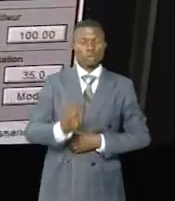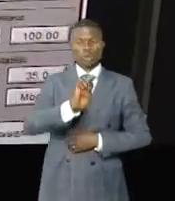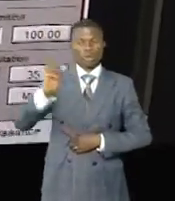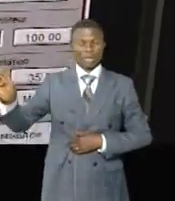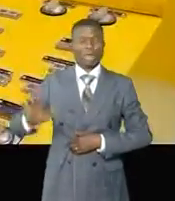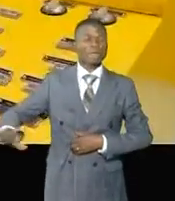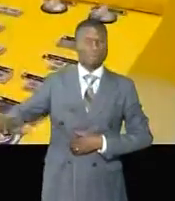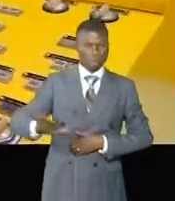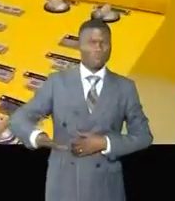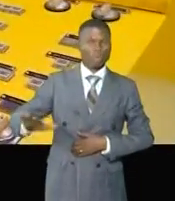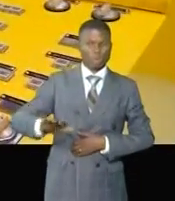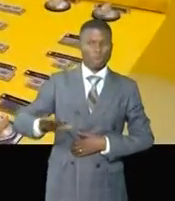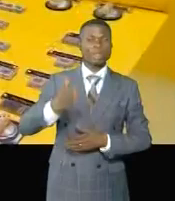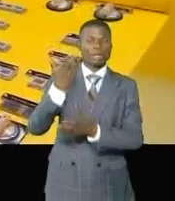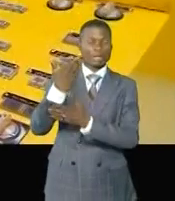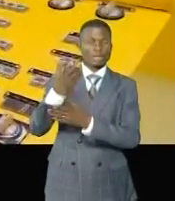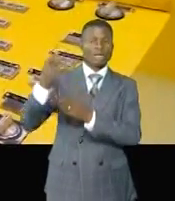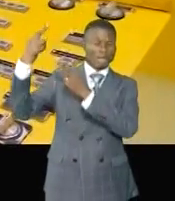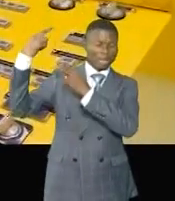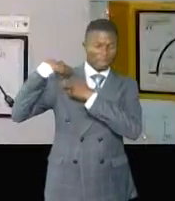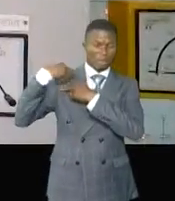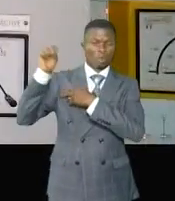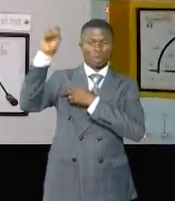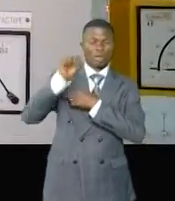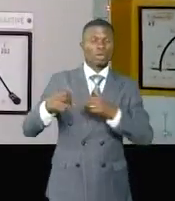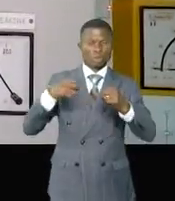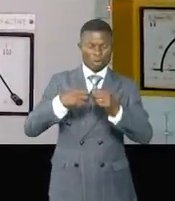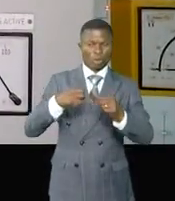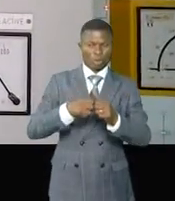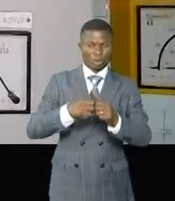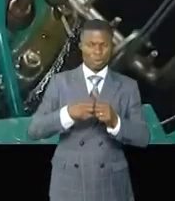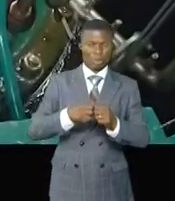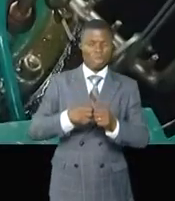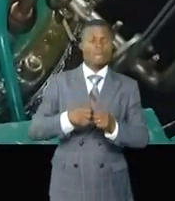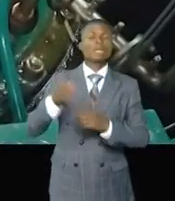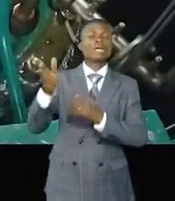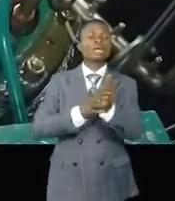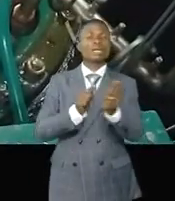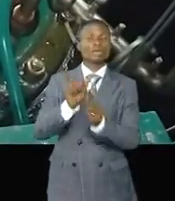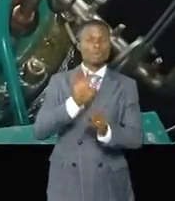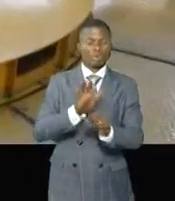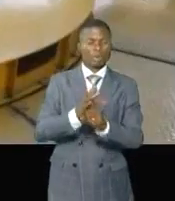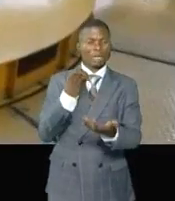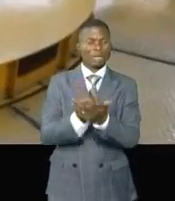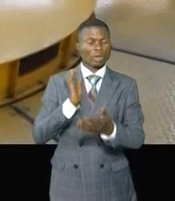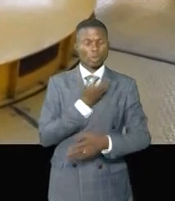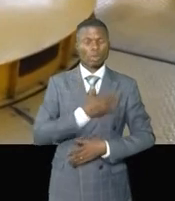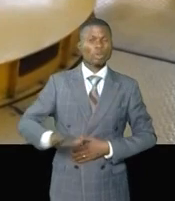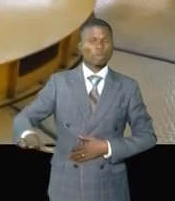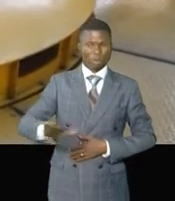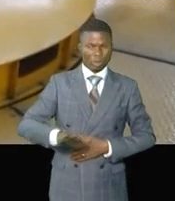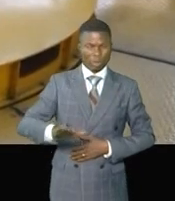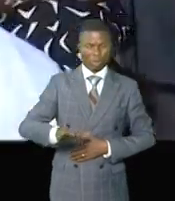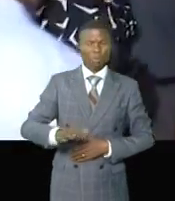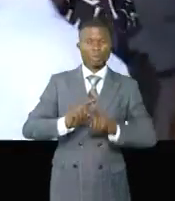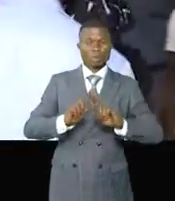pays, ont déclaré les responsables de la SNEL, constitue un sabotage de l'économie nationale. Et sinon,